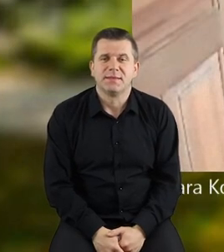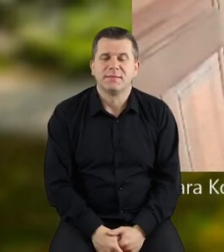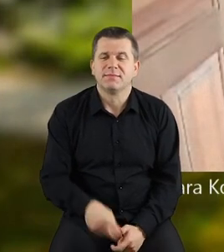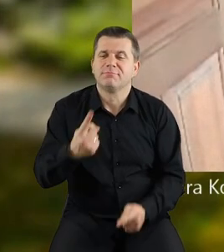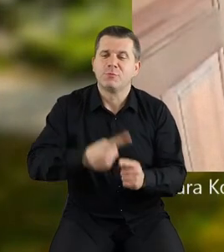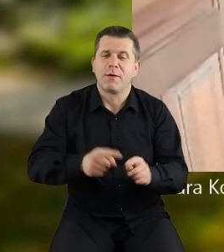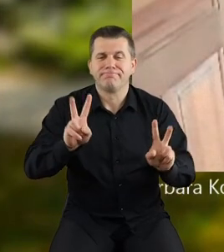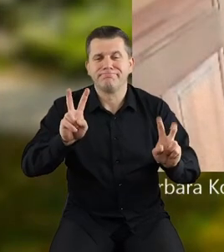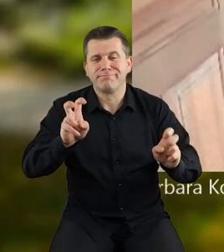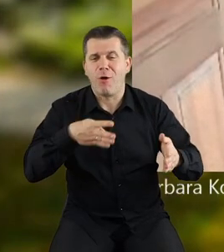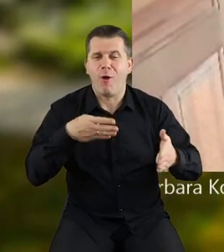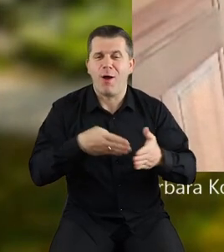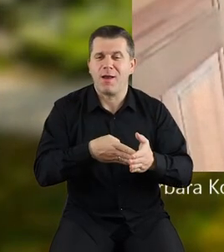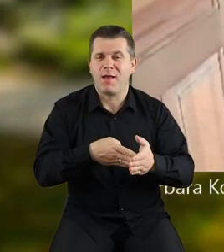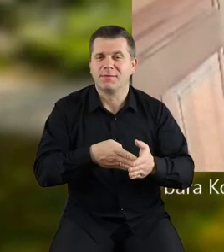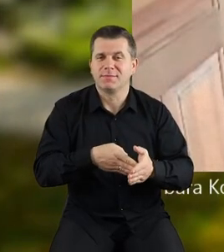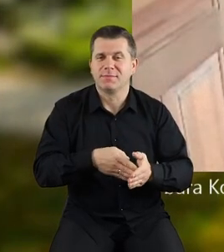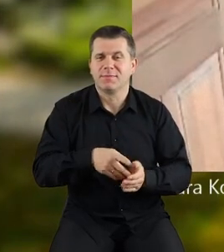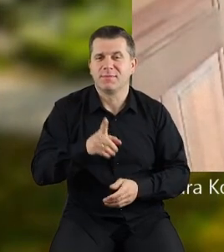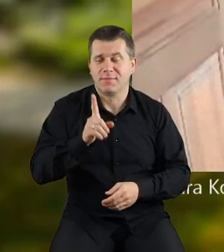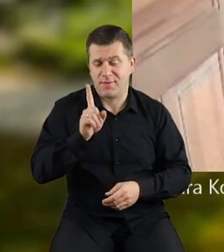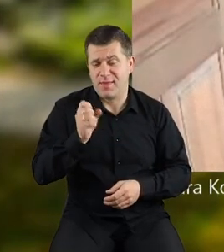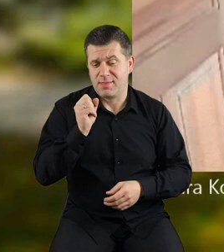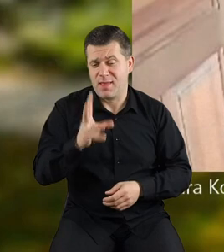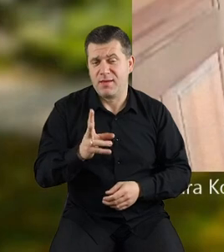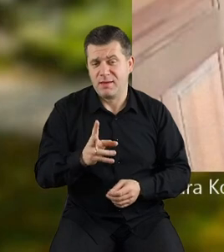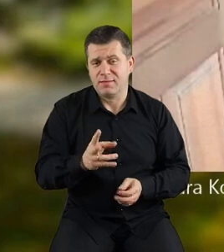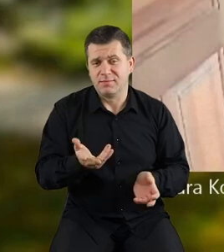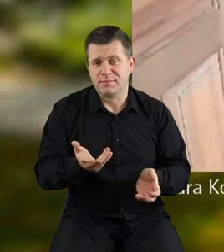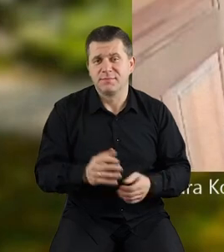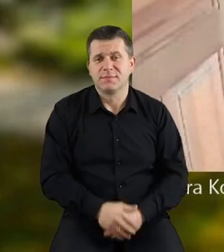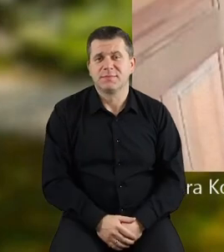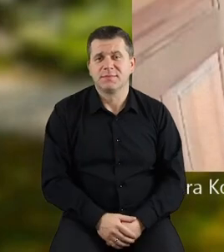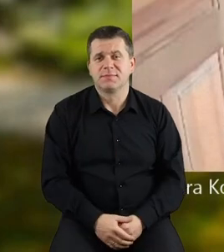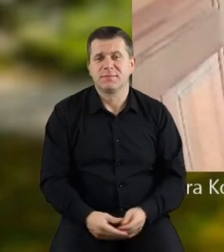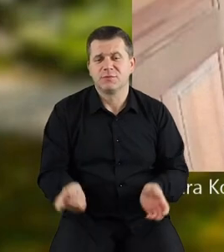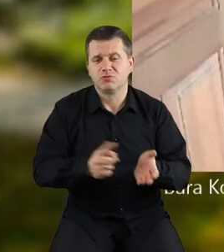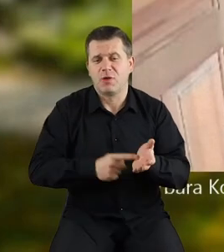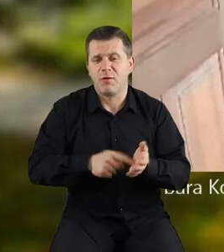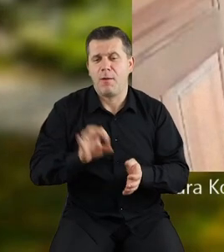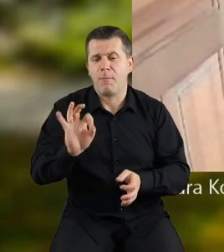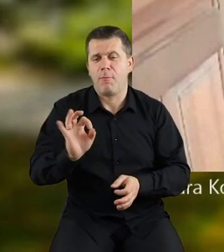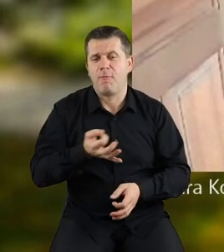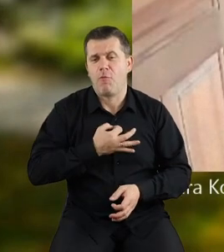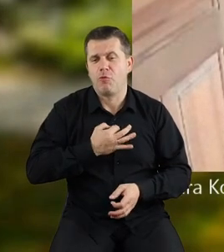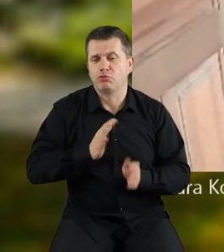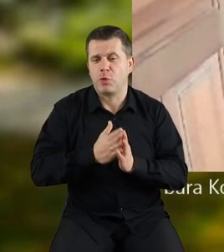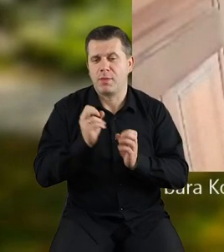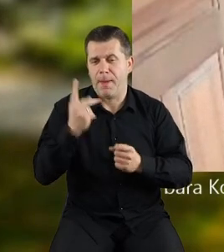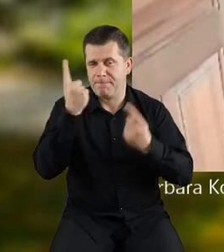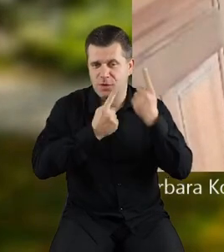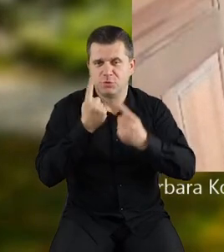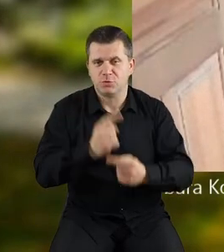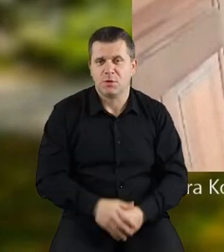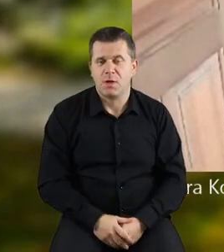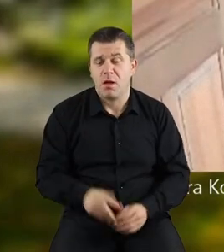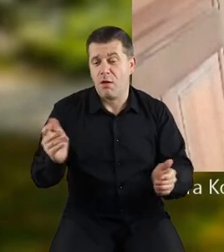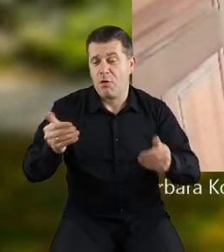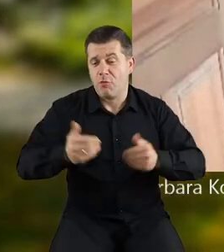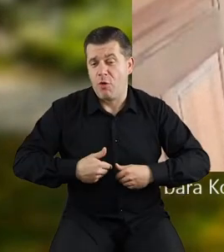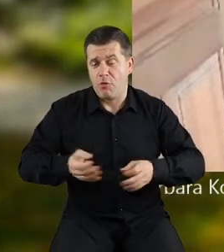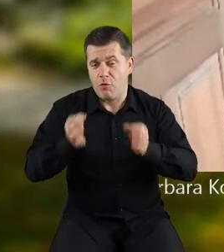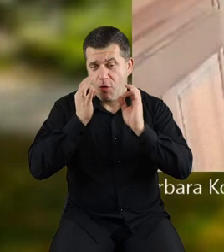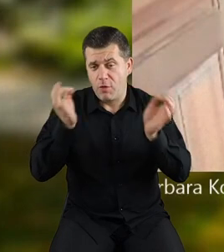rodzaj pewnego ograniczenia, ale nie ukrywam, że właśnie tak często o swoich książkach myślę. A